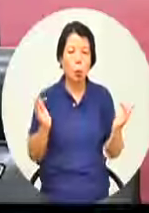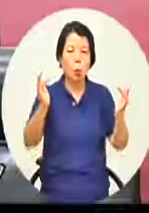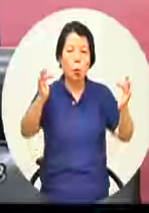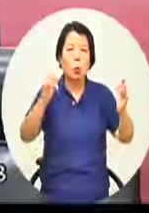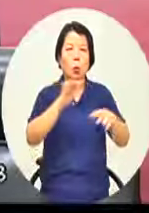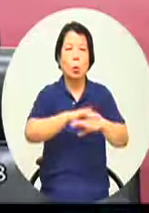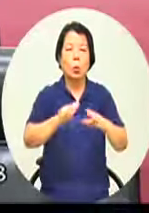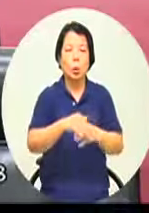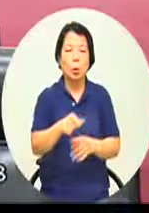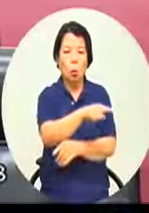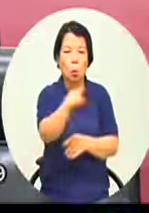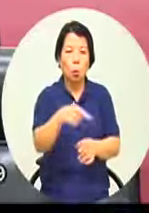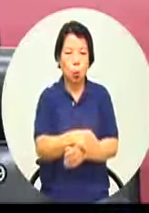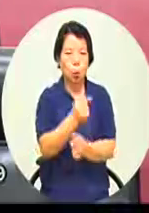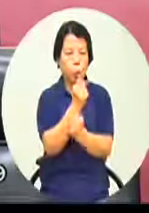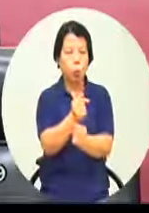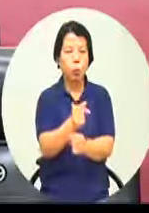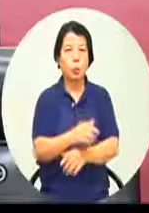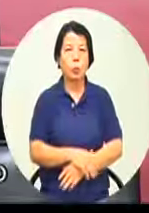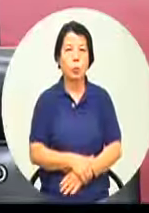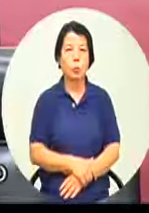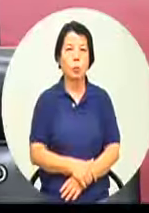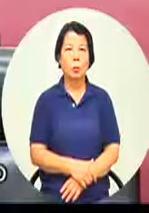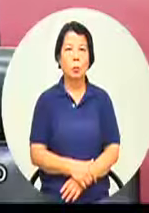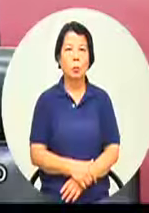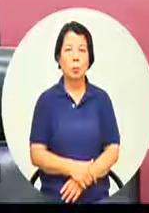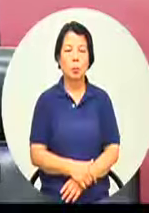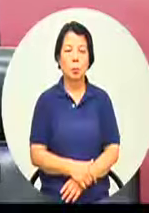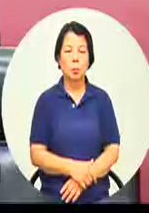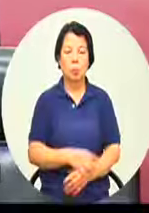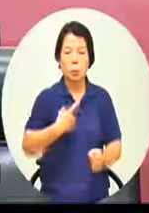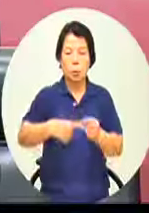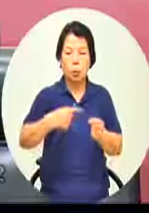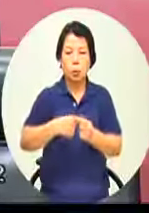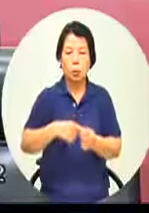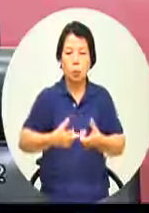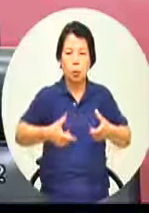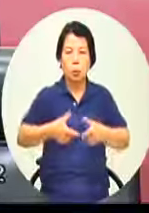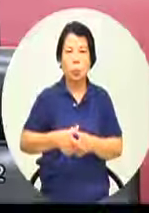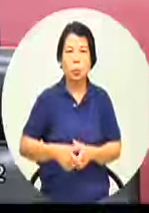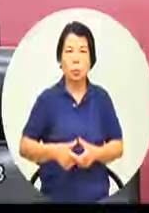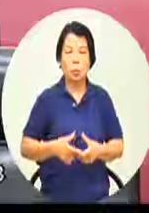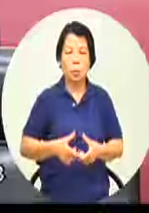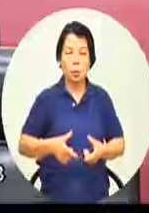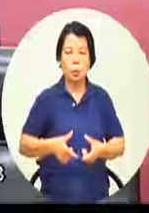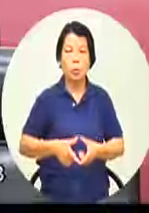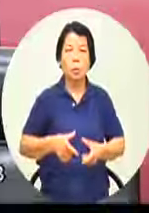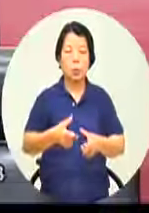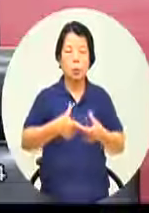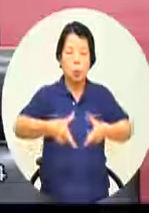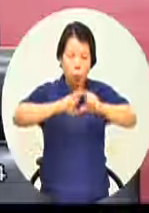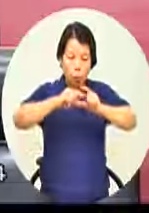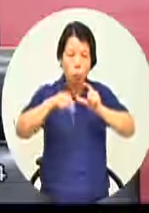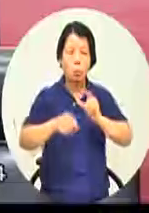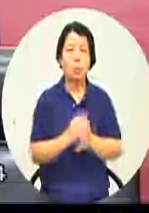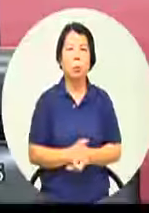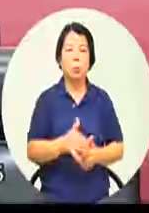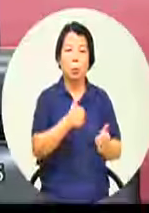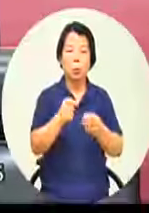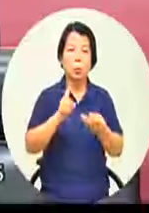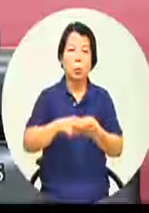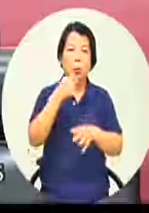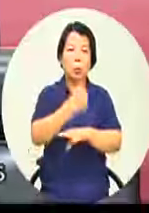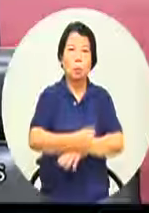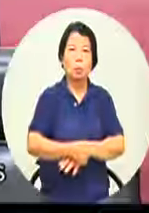是非常完整漂亮的。好，来，简单，你一分钟那个说明一下你的见解。 好，请局长答复。 谢谢主席，谢谢李议